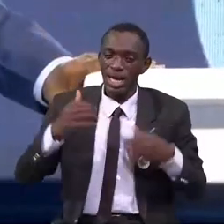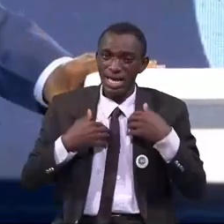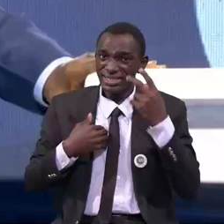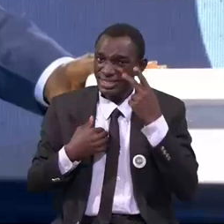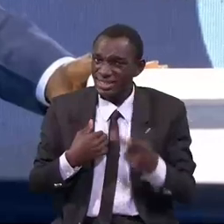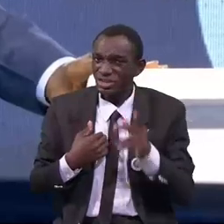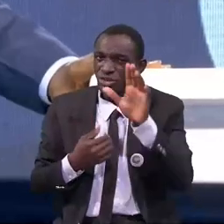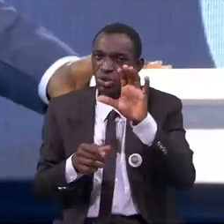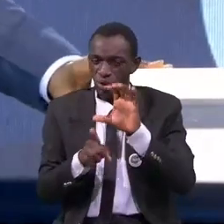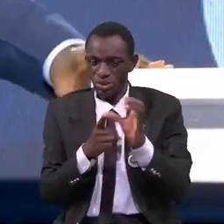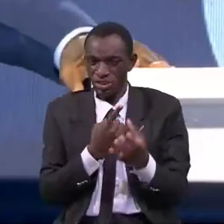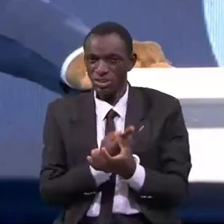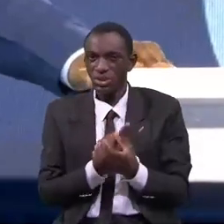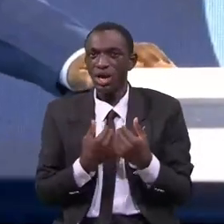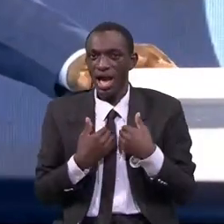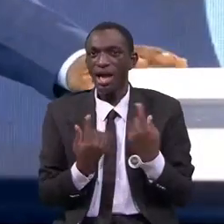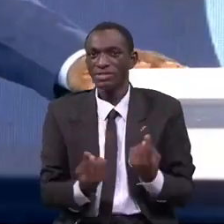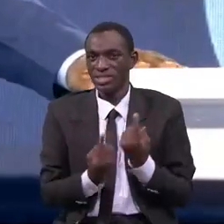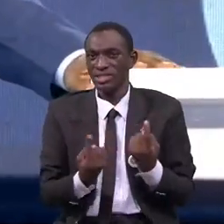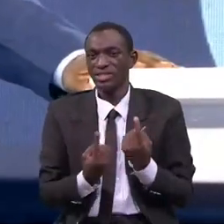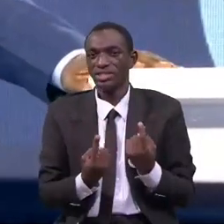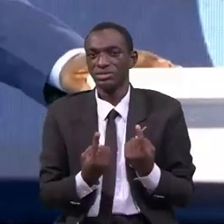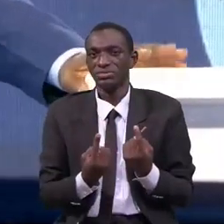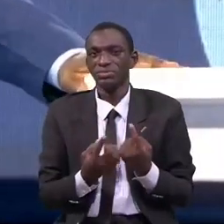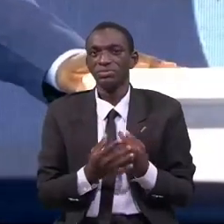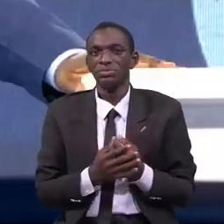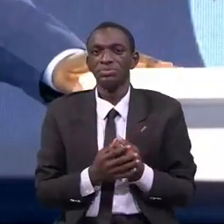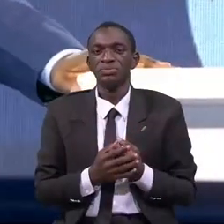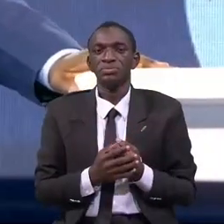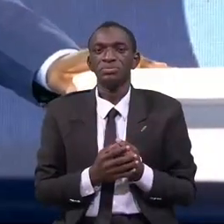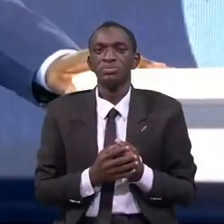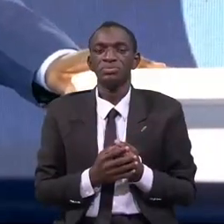soir le Seigneur a vu votre condition de